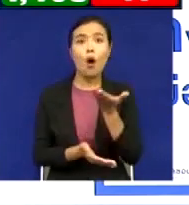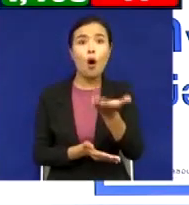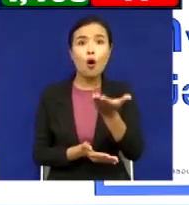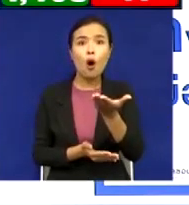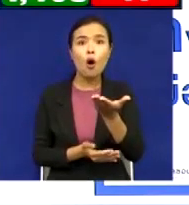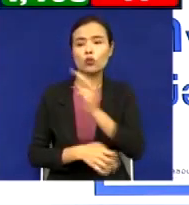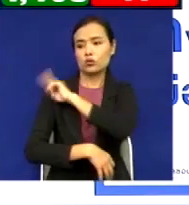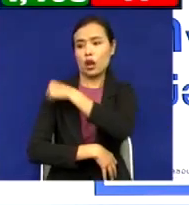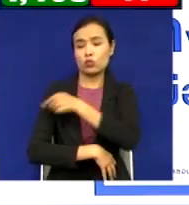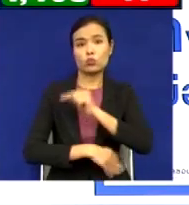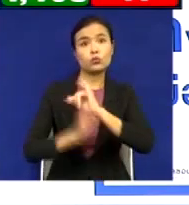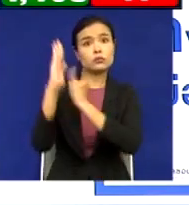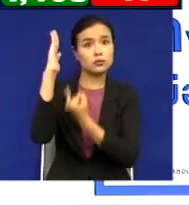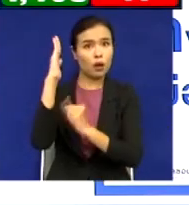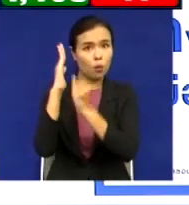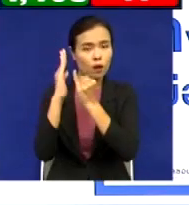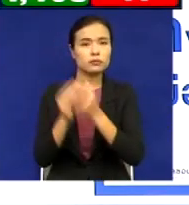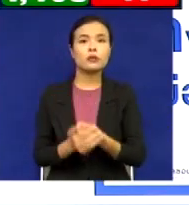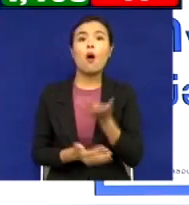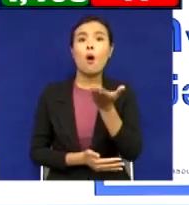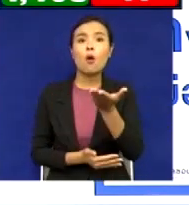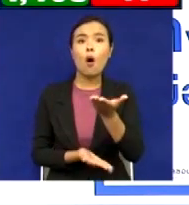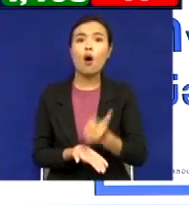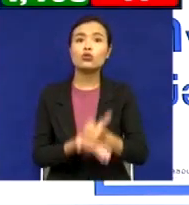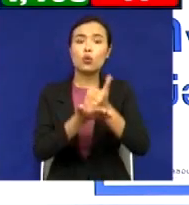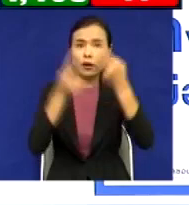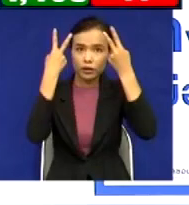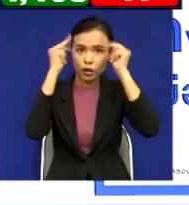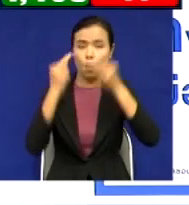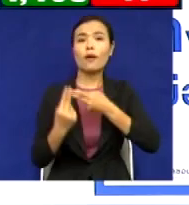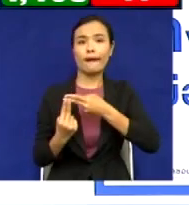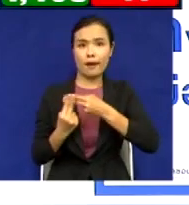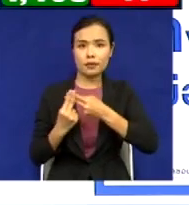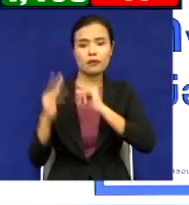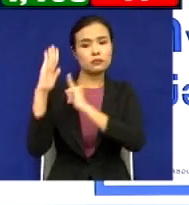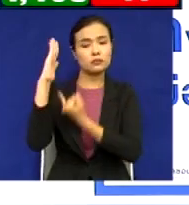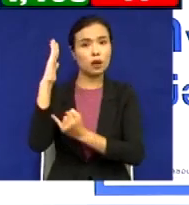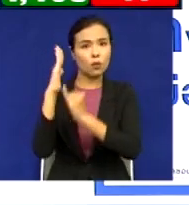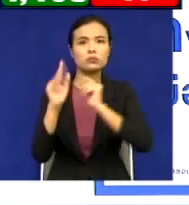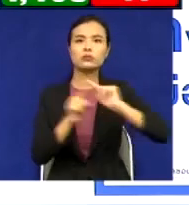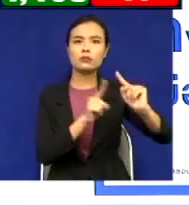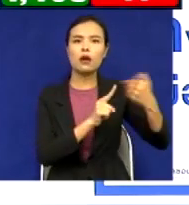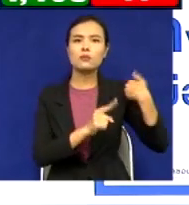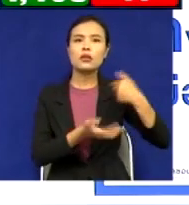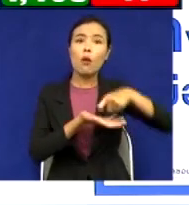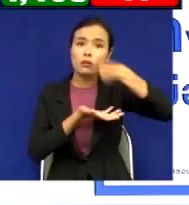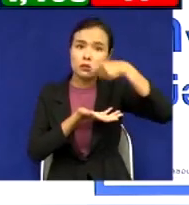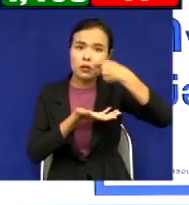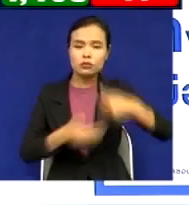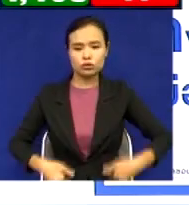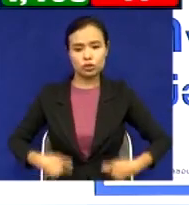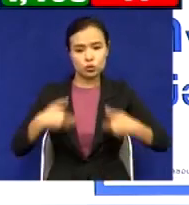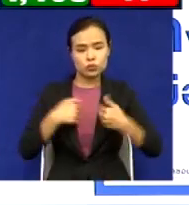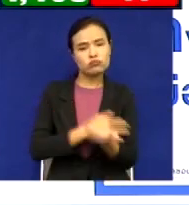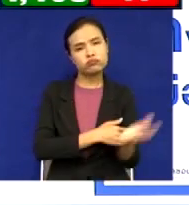สุขจังหวัดหรือติดต่อไปยังนายกเหล่ากาชาดในทุกจังหวัดนะครับเพื่อให้ท่านจะได้มีข้าวประทังในชีวิตในการ